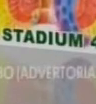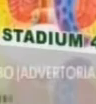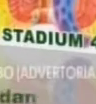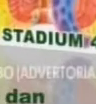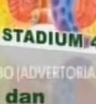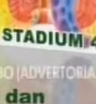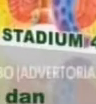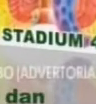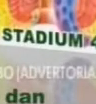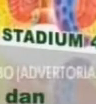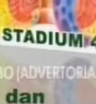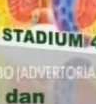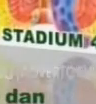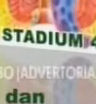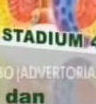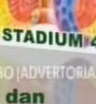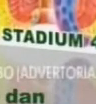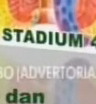Ambeien Stadium 3,